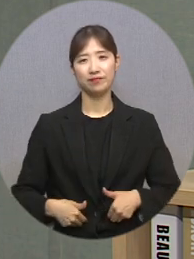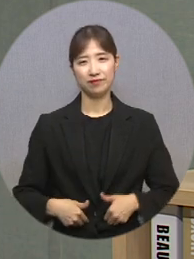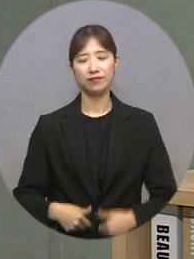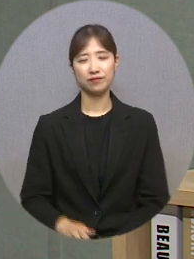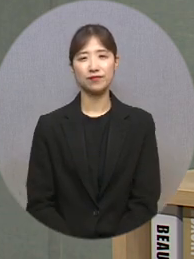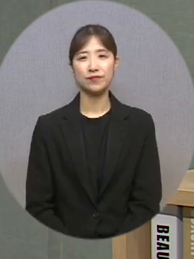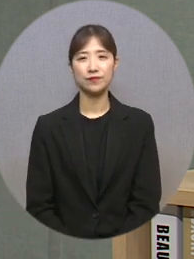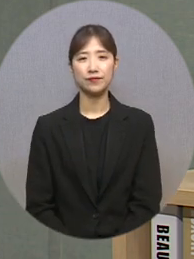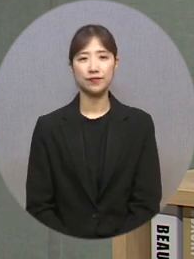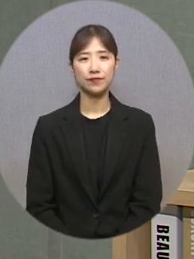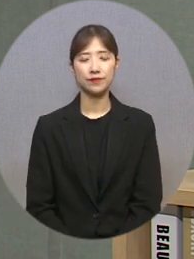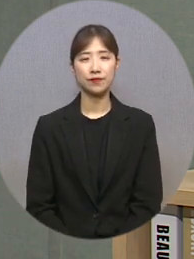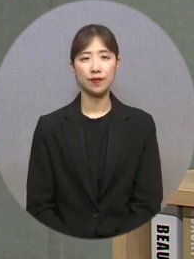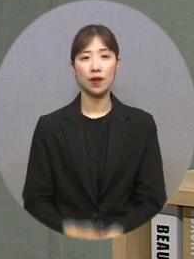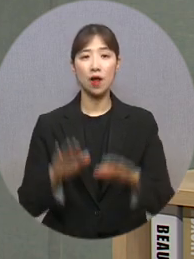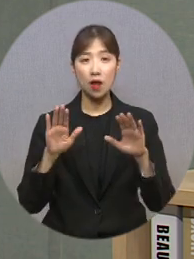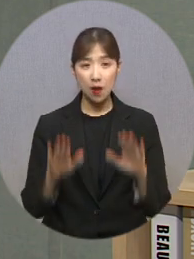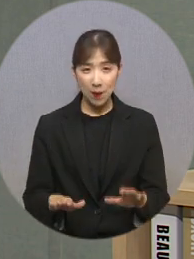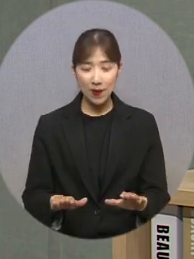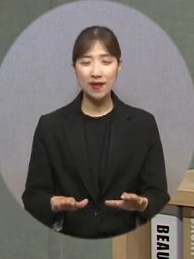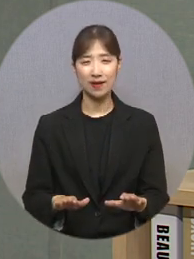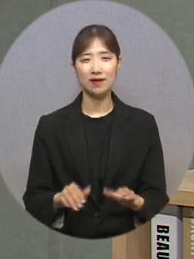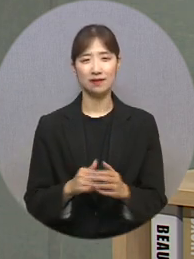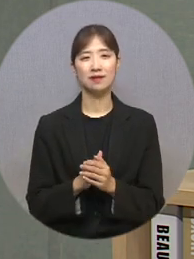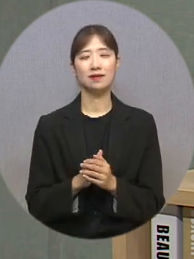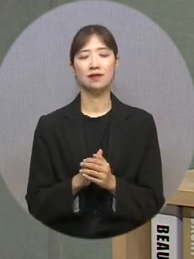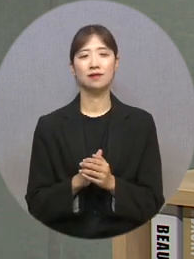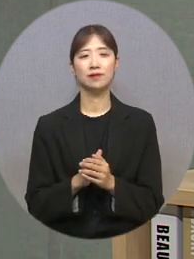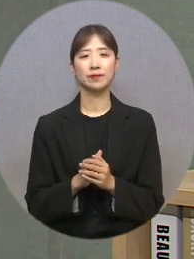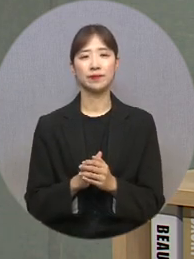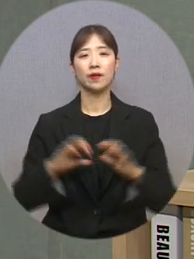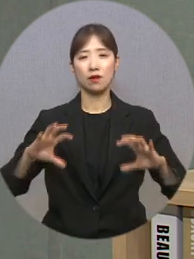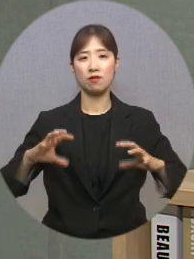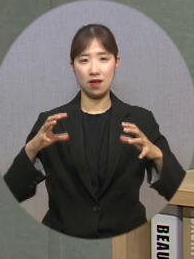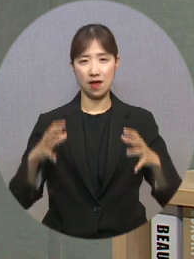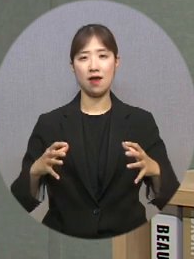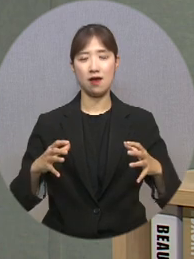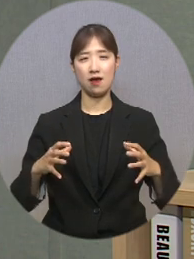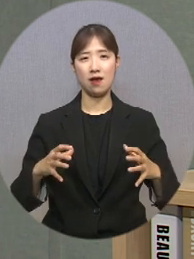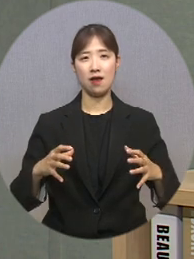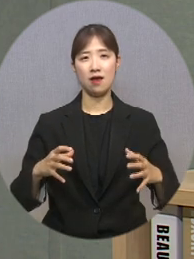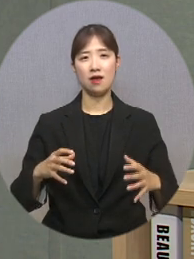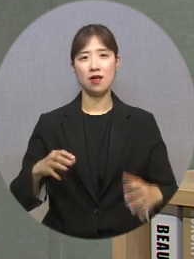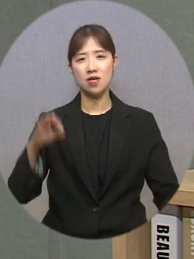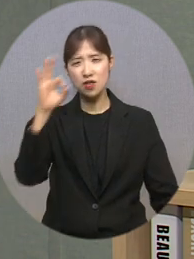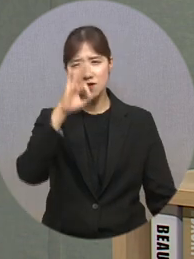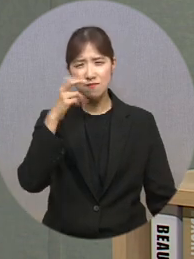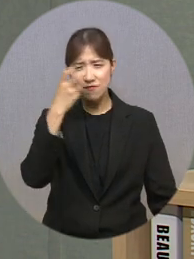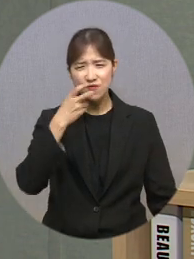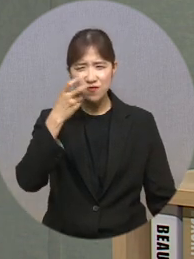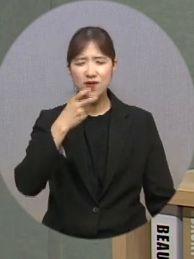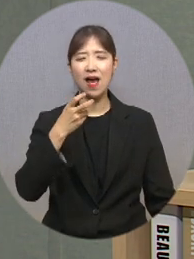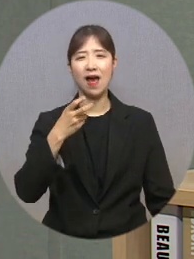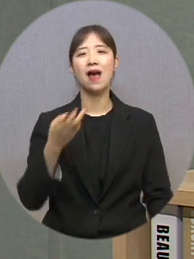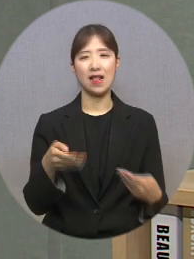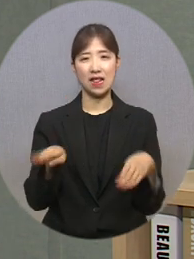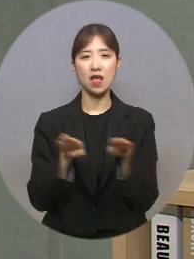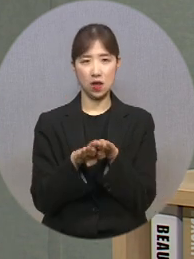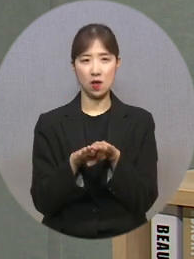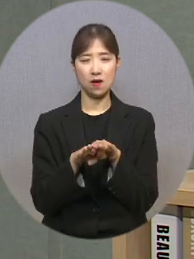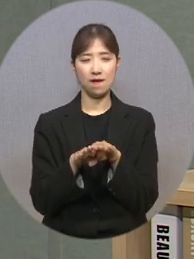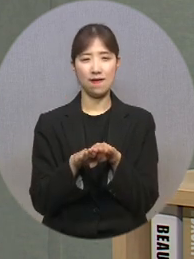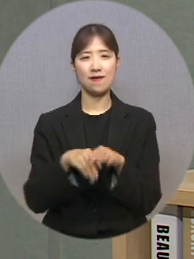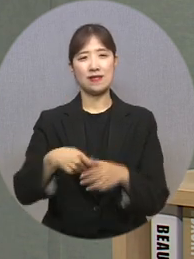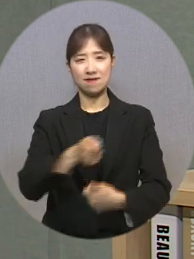것 같습니다. 오늘 만남에는 그래서 국가적으로 이 수사기관에서 적극적으로